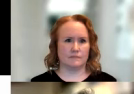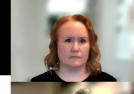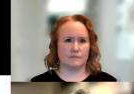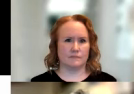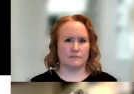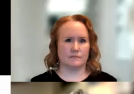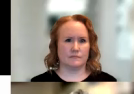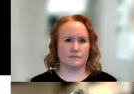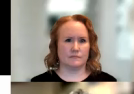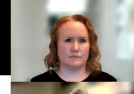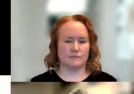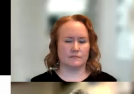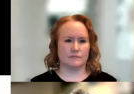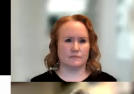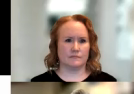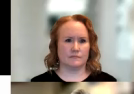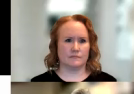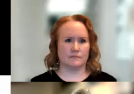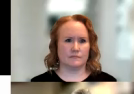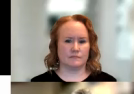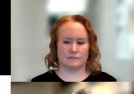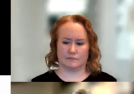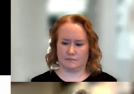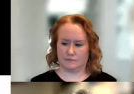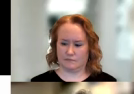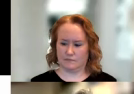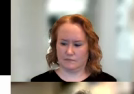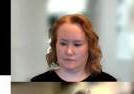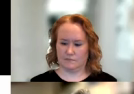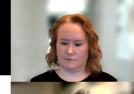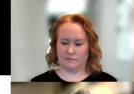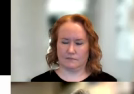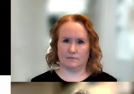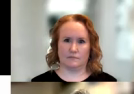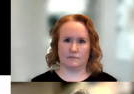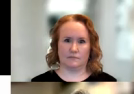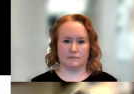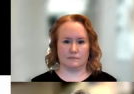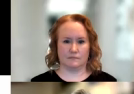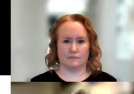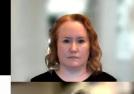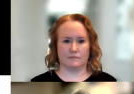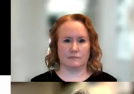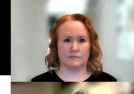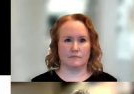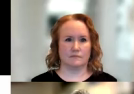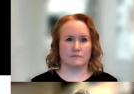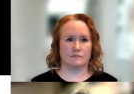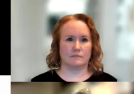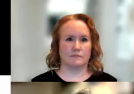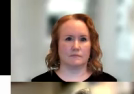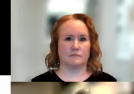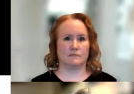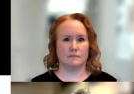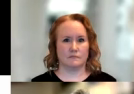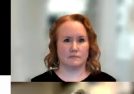på her at på veldig mange områder så det viktige satsinger som fortsetter, og det gjelder Nasjonal transportplan fra 2022 til